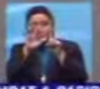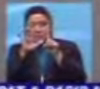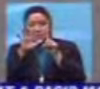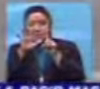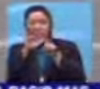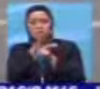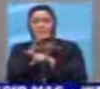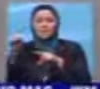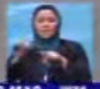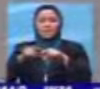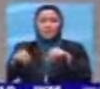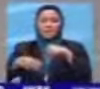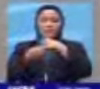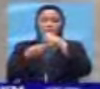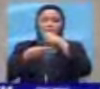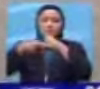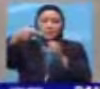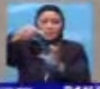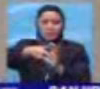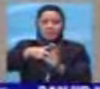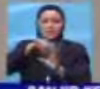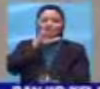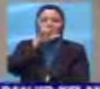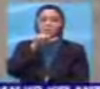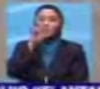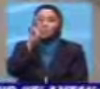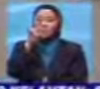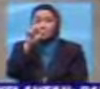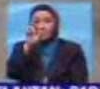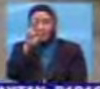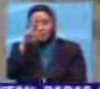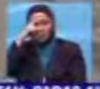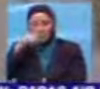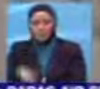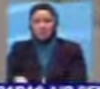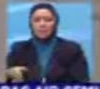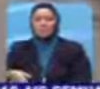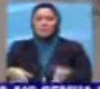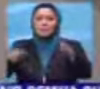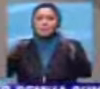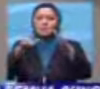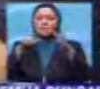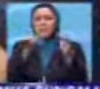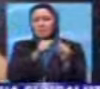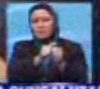sehingga 5.7 liter untuk perjalanan sejauh 100 km.